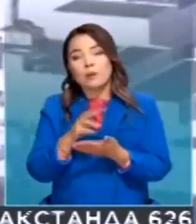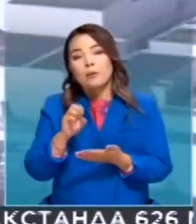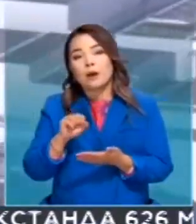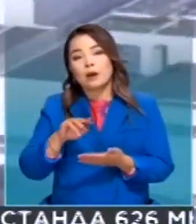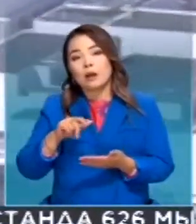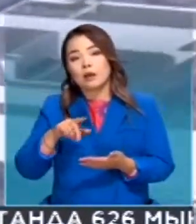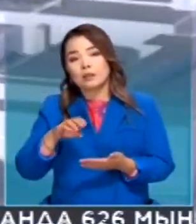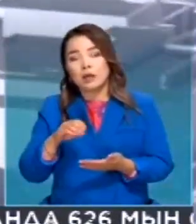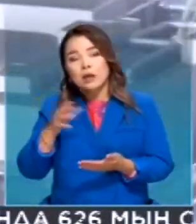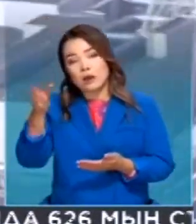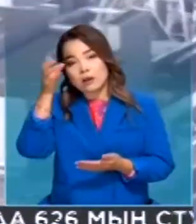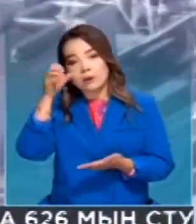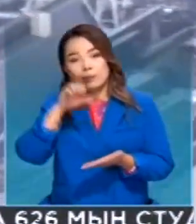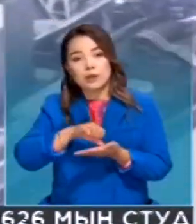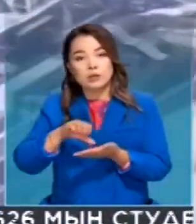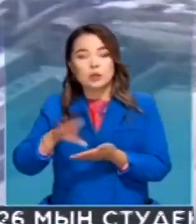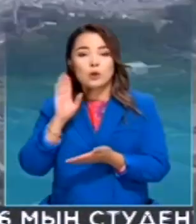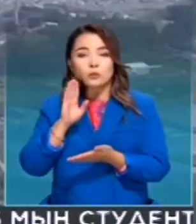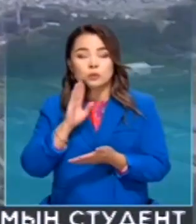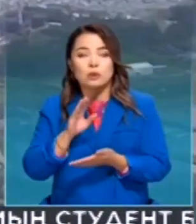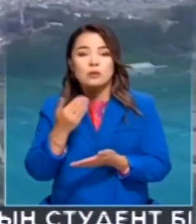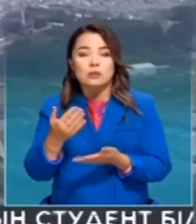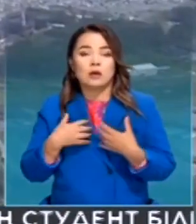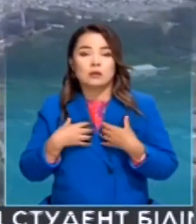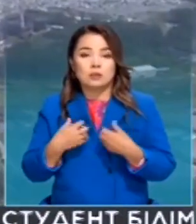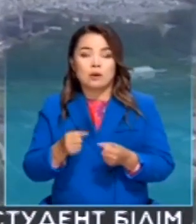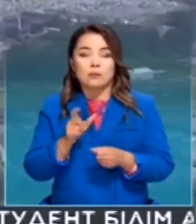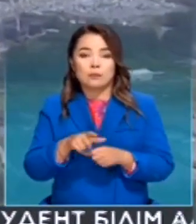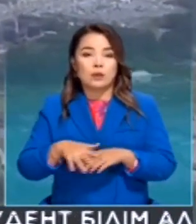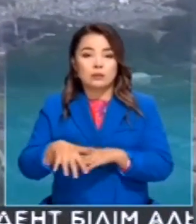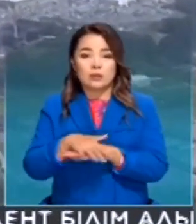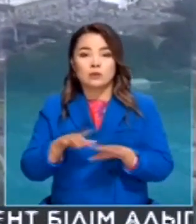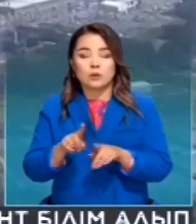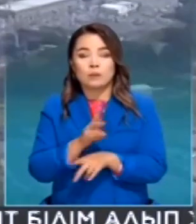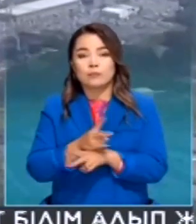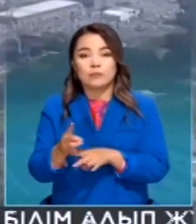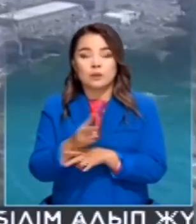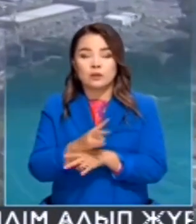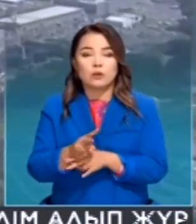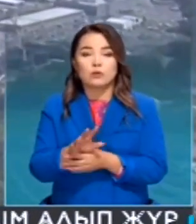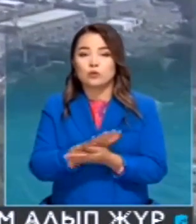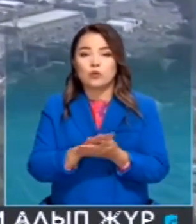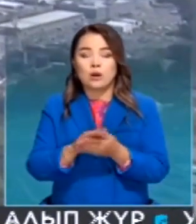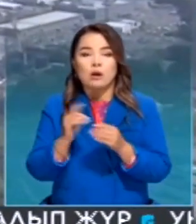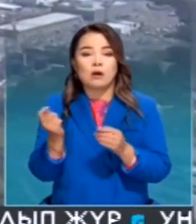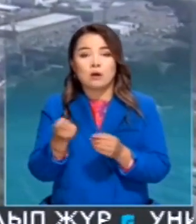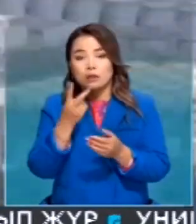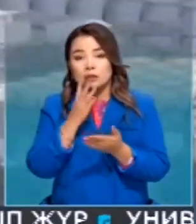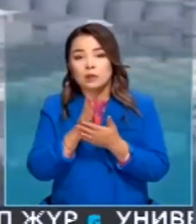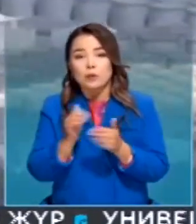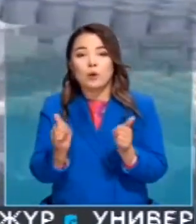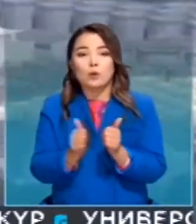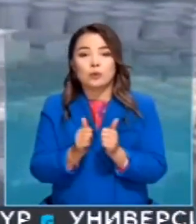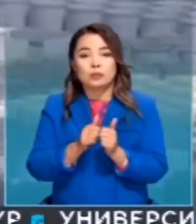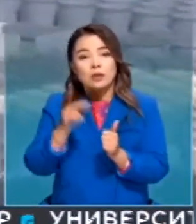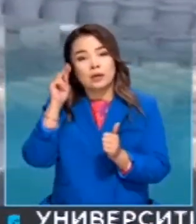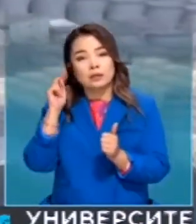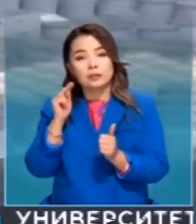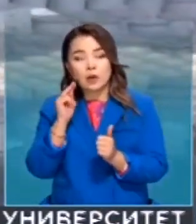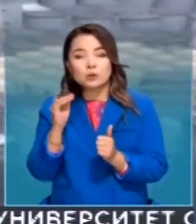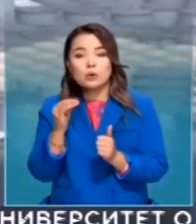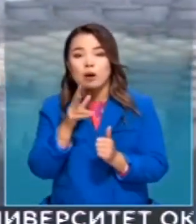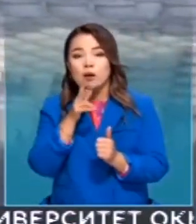және ғалымдар бұл судан адам денсаулығымен қоршаған ортаға зиян шамалы деп есептейді. Алайда көршілес Қытай, Оңтүстік